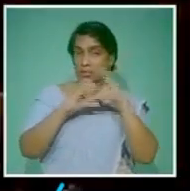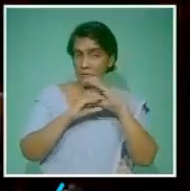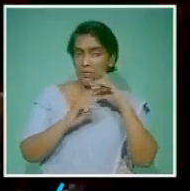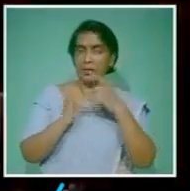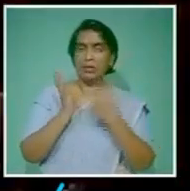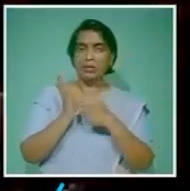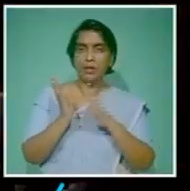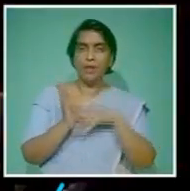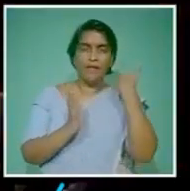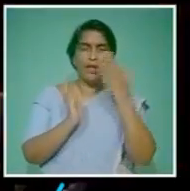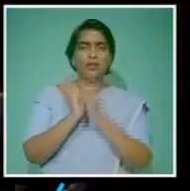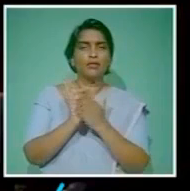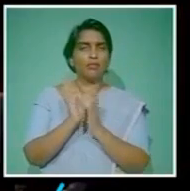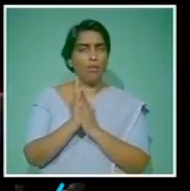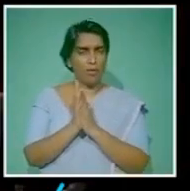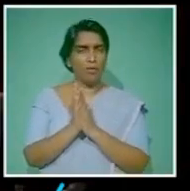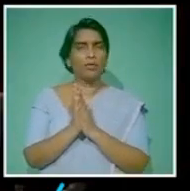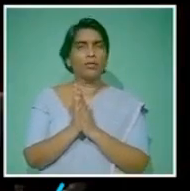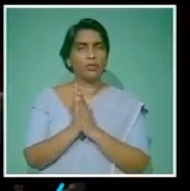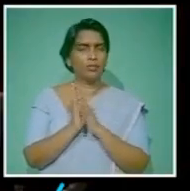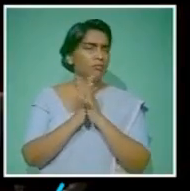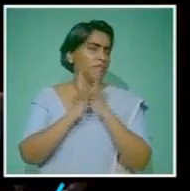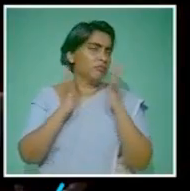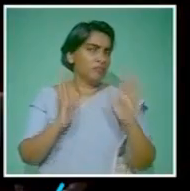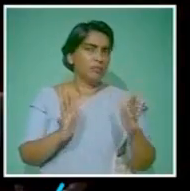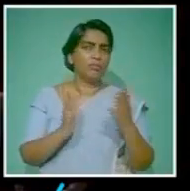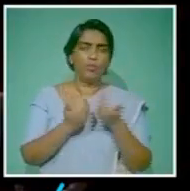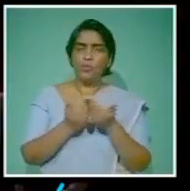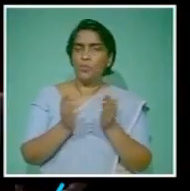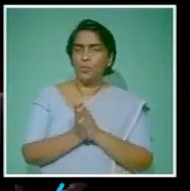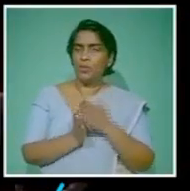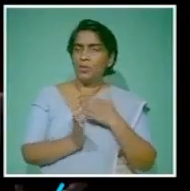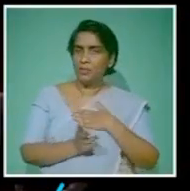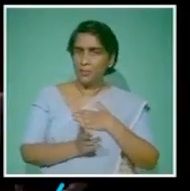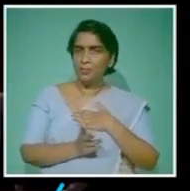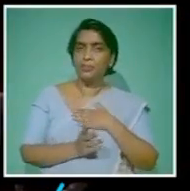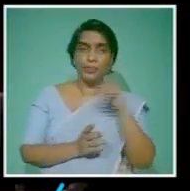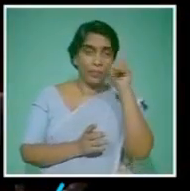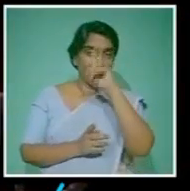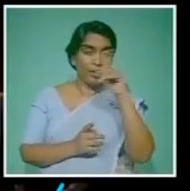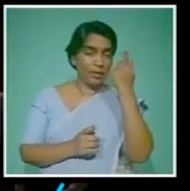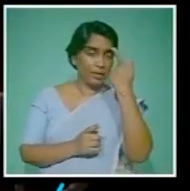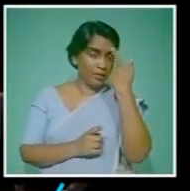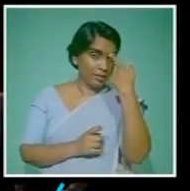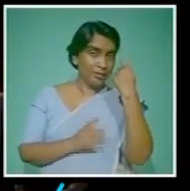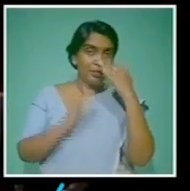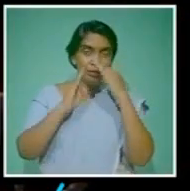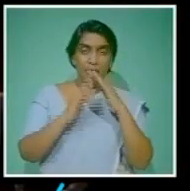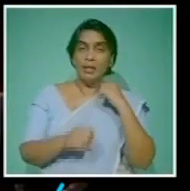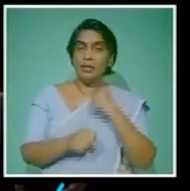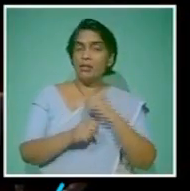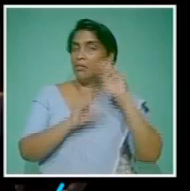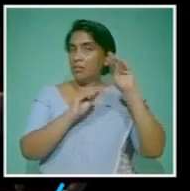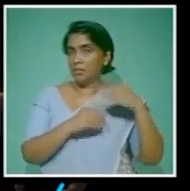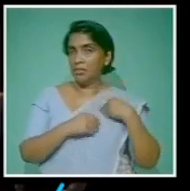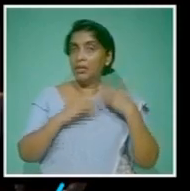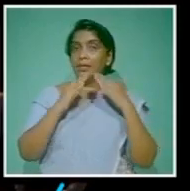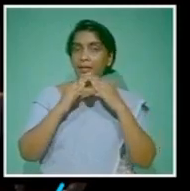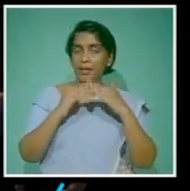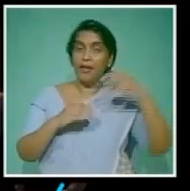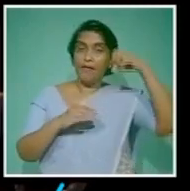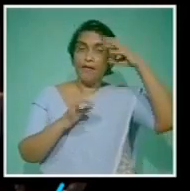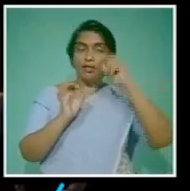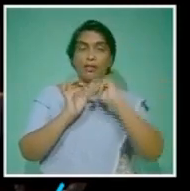ගණනාවකද සමාජ මාධ්‍ය ජාලාවන් ගණනාවකද මා විසින් මාසික කුලී පදනම් මත පදිංචි සිටින රජයේ විසින් ලබා දී තිබෙන නිවසේ විදුලි